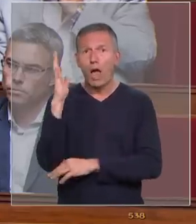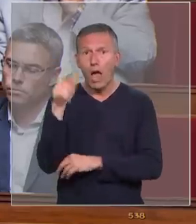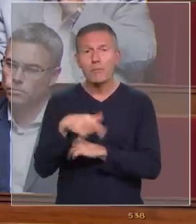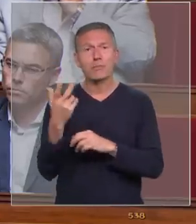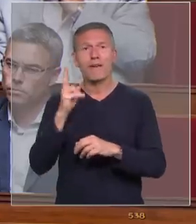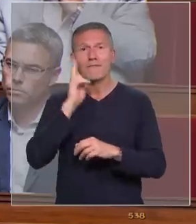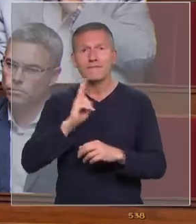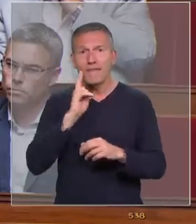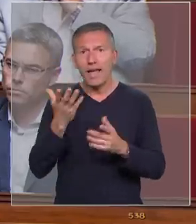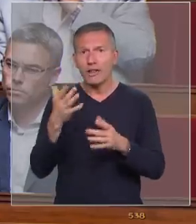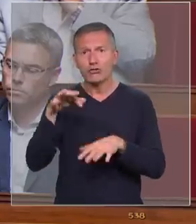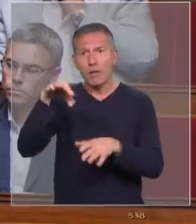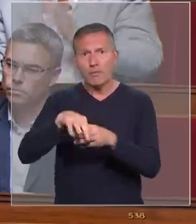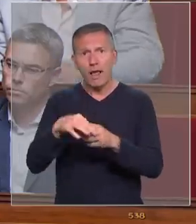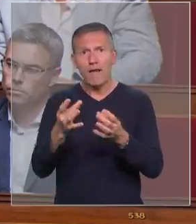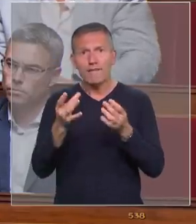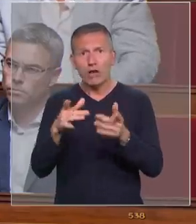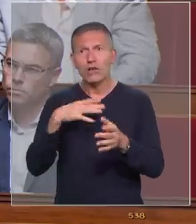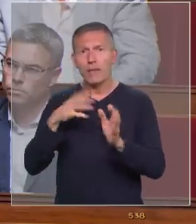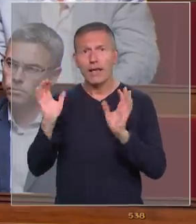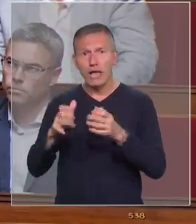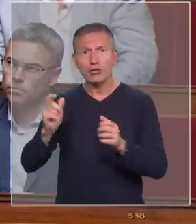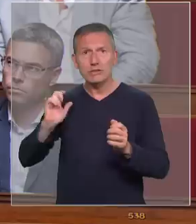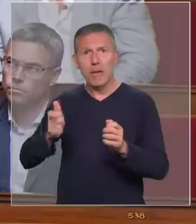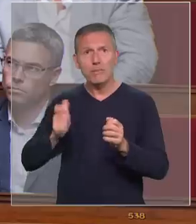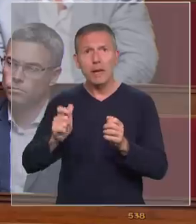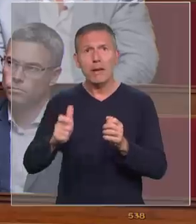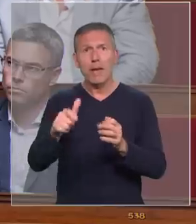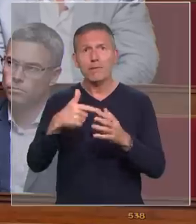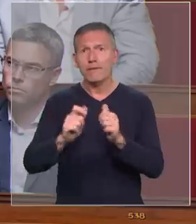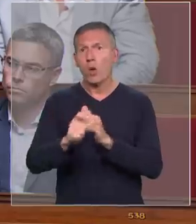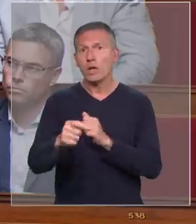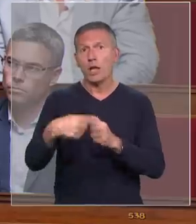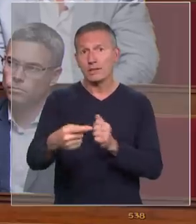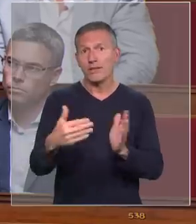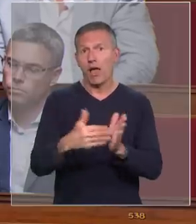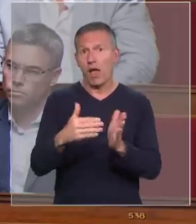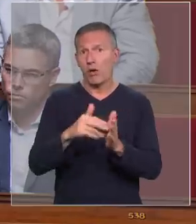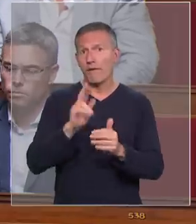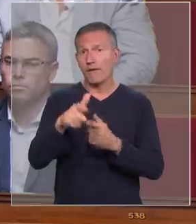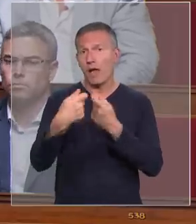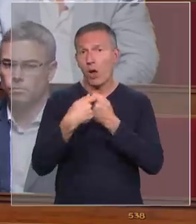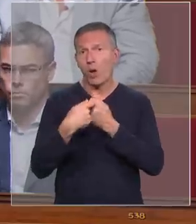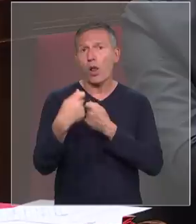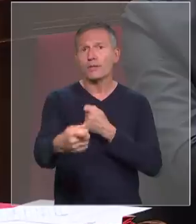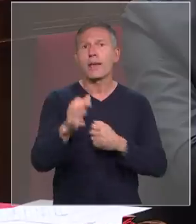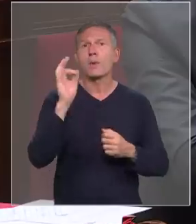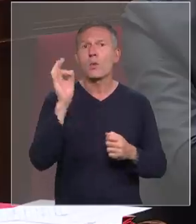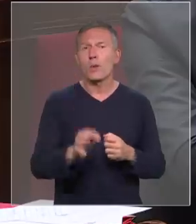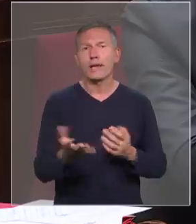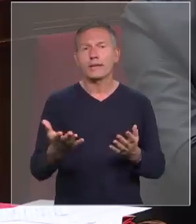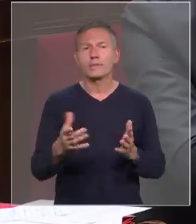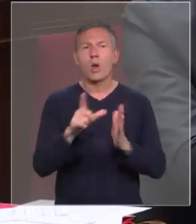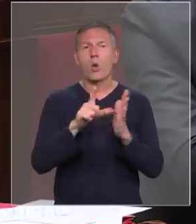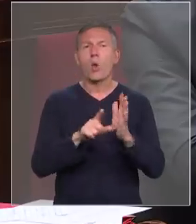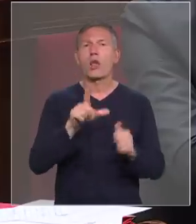viticulture, les plants sont déjà fragilisés par les épisodes de sécheresse précédents et les conséquences se feront sentir sur le long terme. Alors, la loi du 2